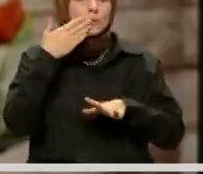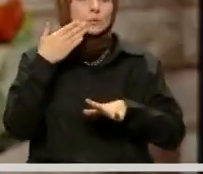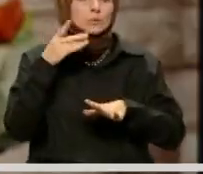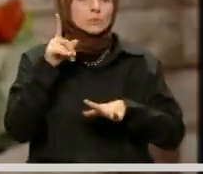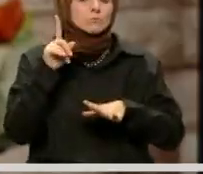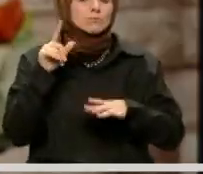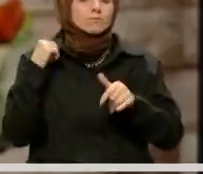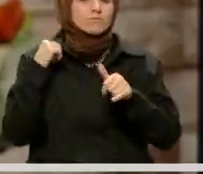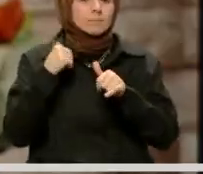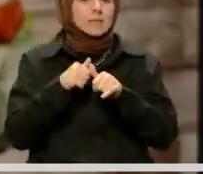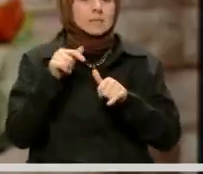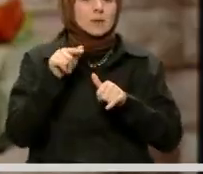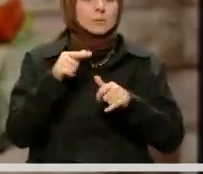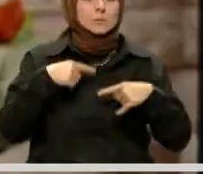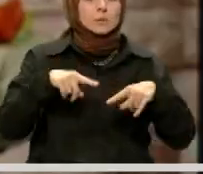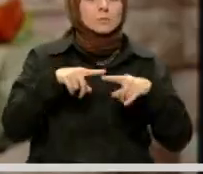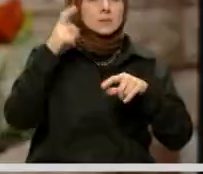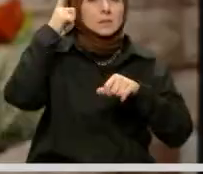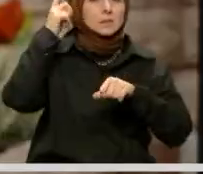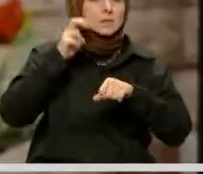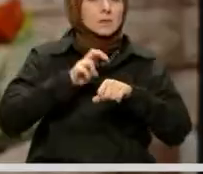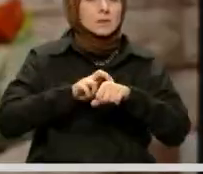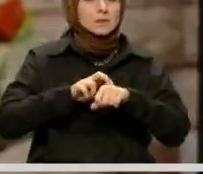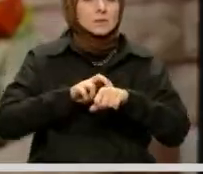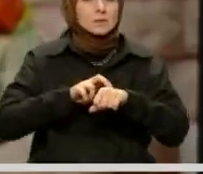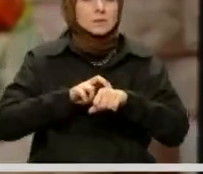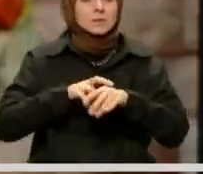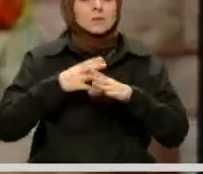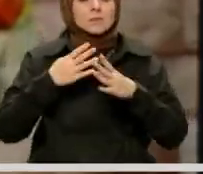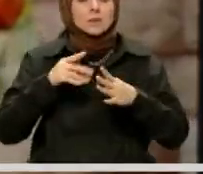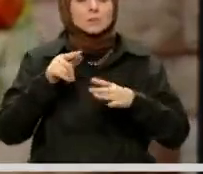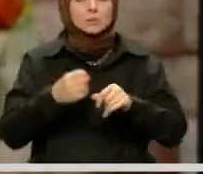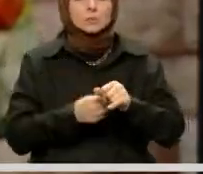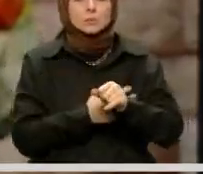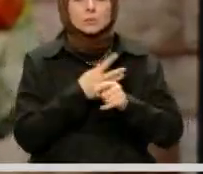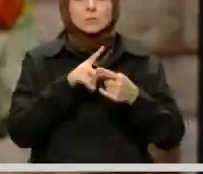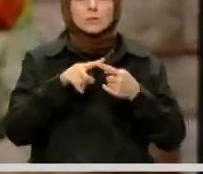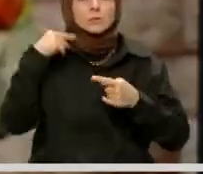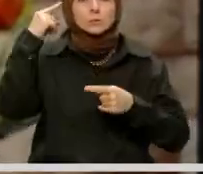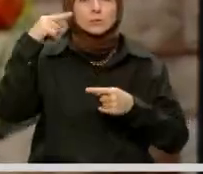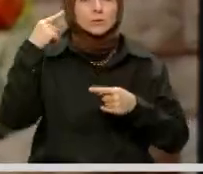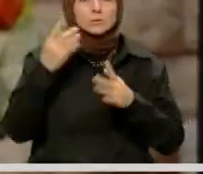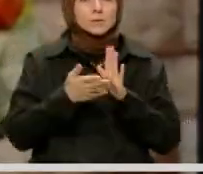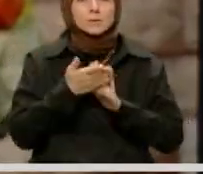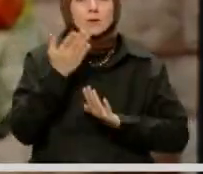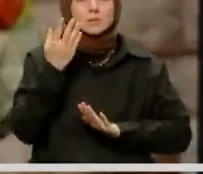kez daha bunu bize hatırlattı. İhsar duygumuzu, düşüncemizi arttırdı, pekiştirdi.